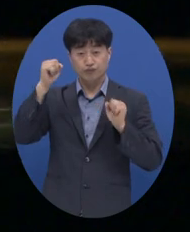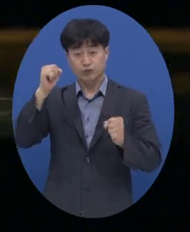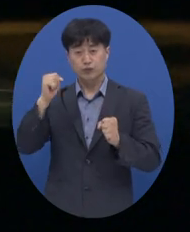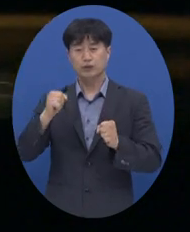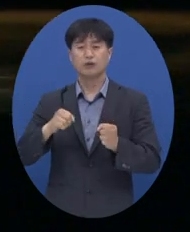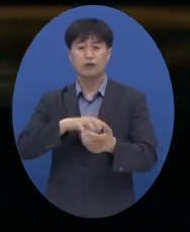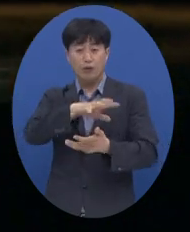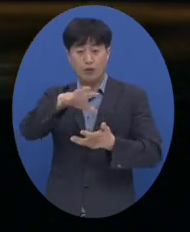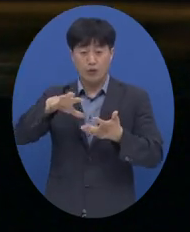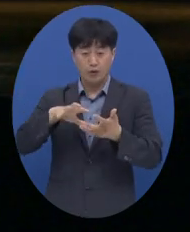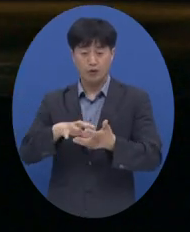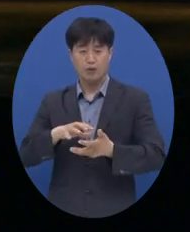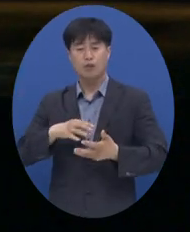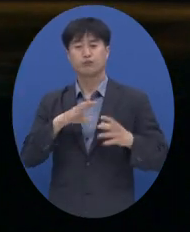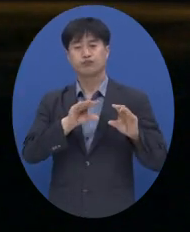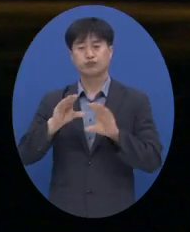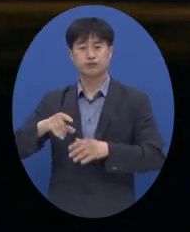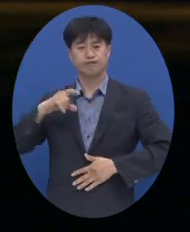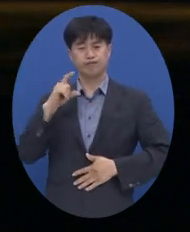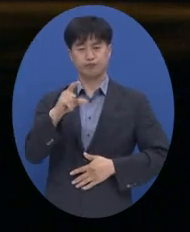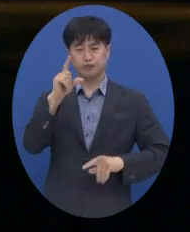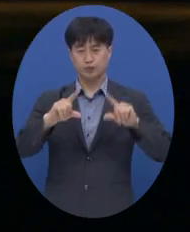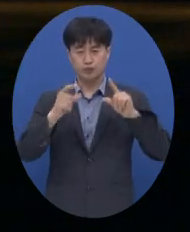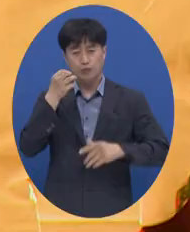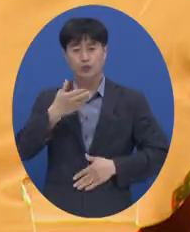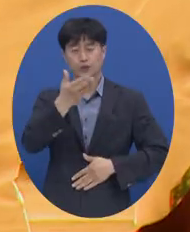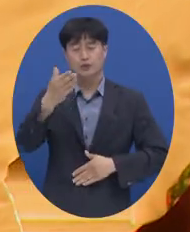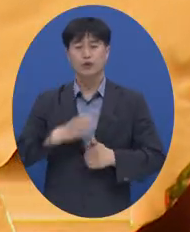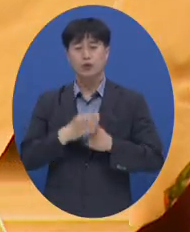버무러져 부드러우면서도 힘있는 자태를 보여줍니다.